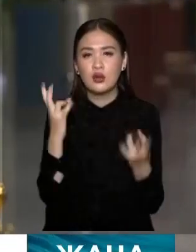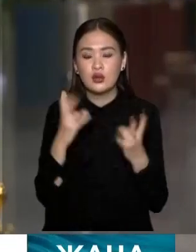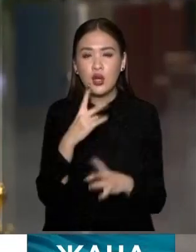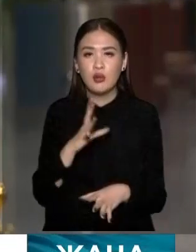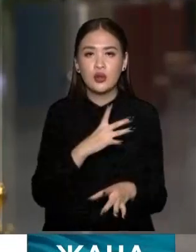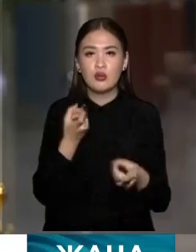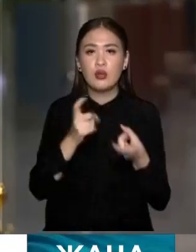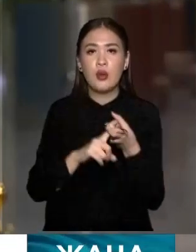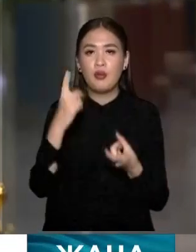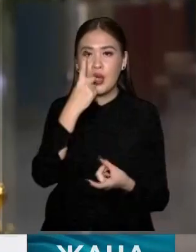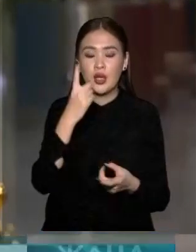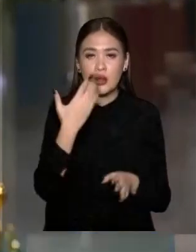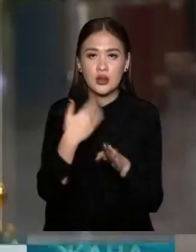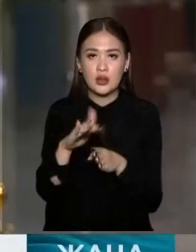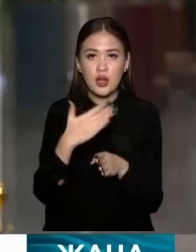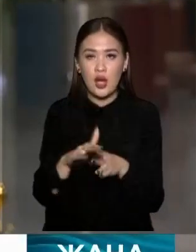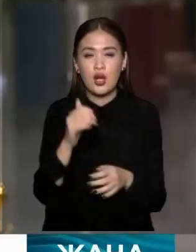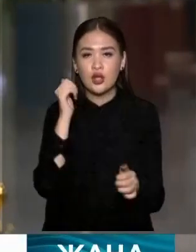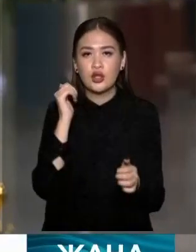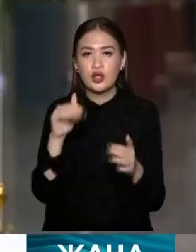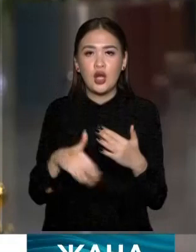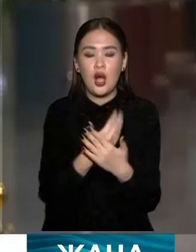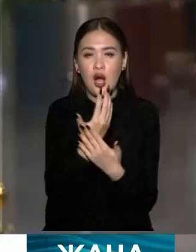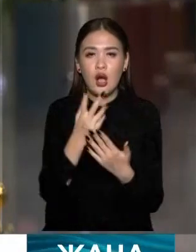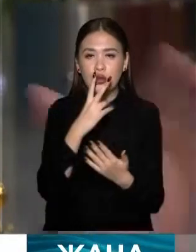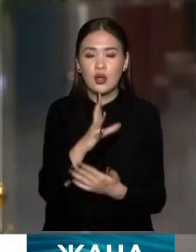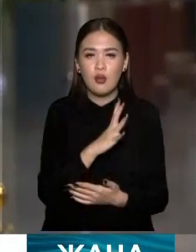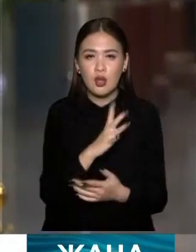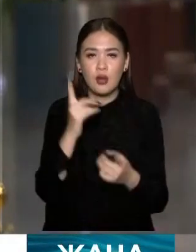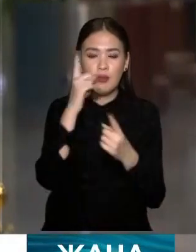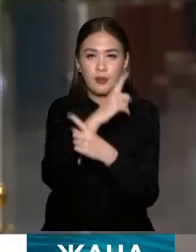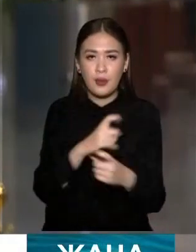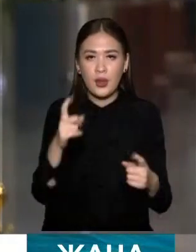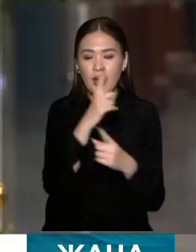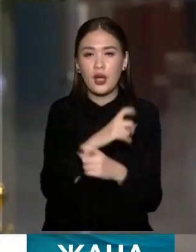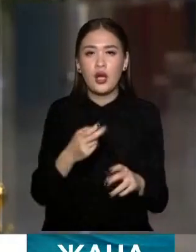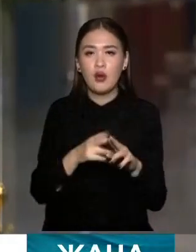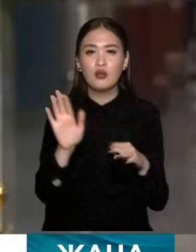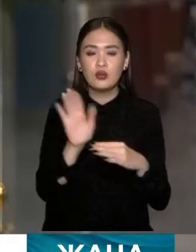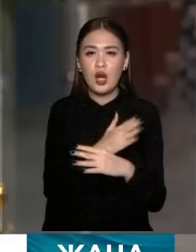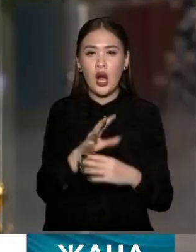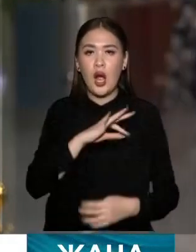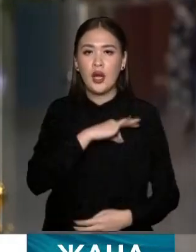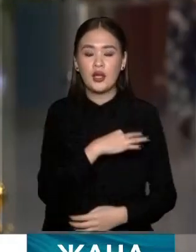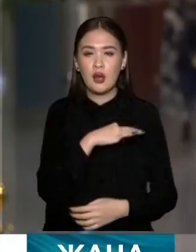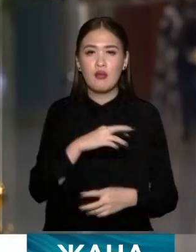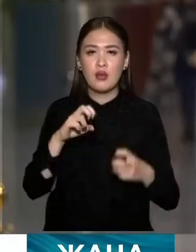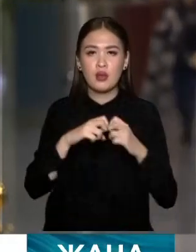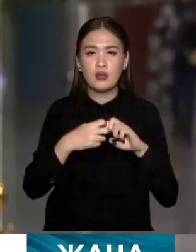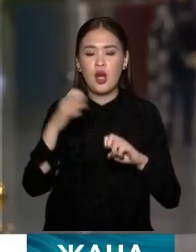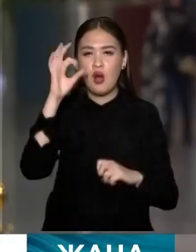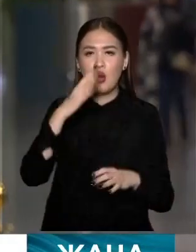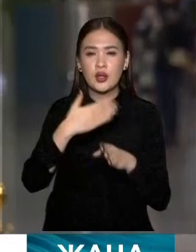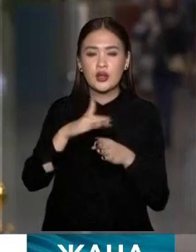бойынша бірінші кредиттік бюроға күнбегін жаңа өтінімдер туралы ақпарат берілу керектін. Бұдан бөлек арнайы агенттікке проблемалы кредиттер